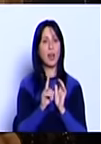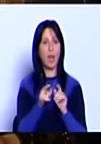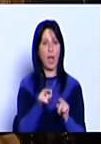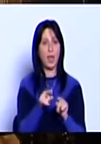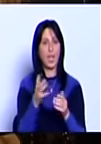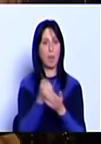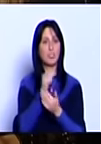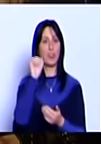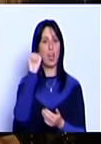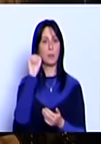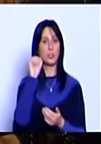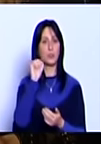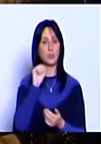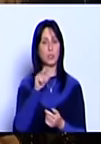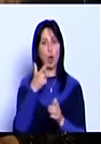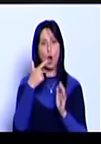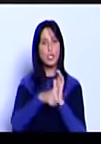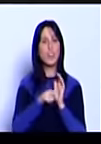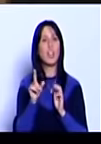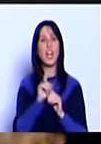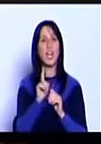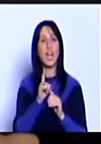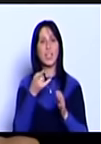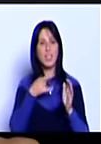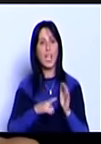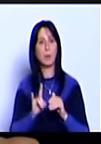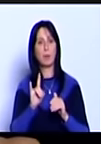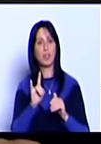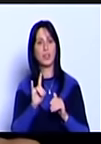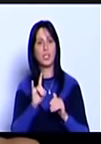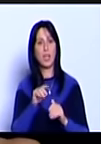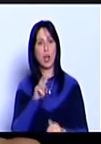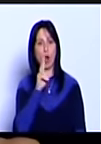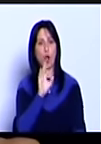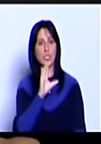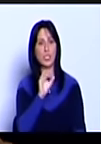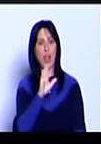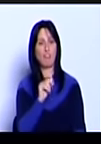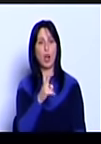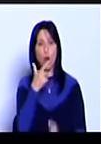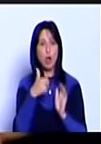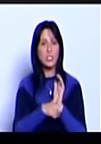მარჯვა ზვიად გამსახურდია 26 რა დაიბადა მერაბ კოსტავა